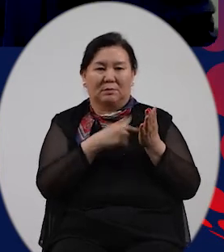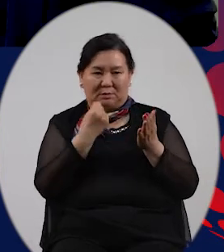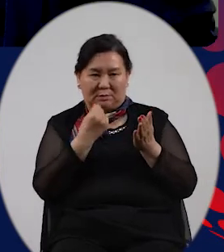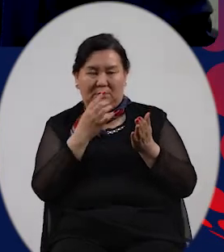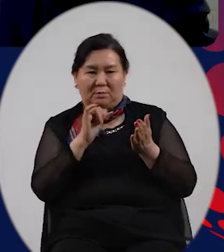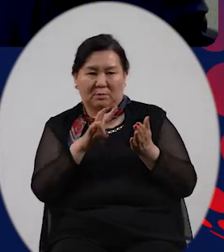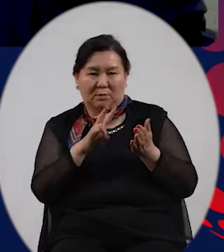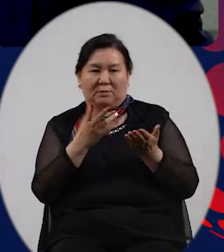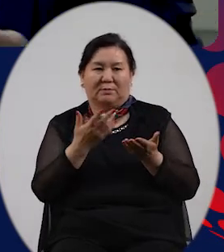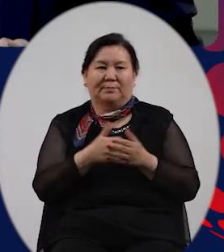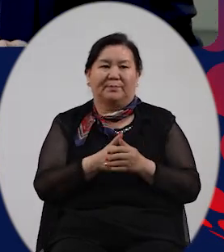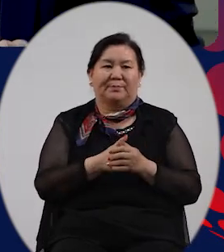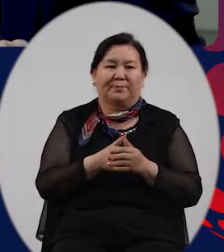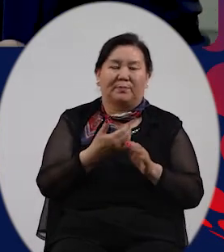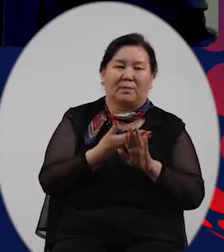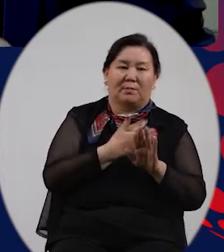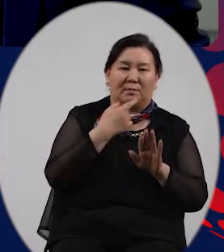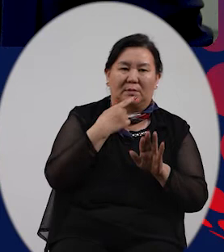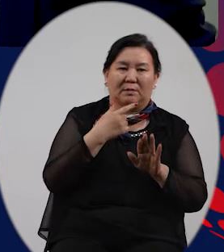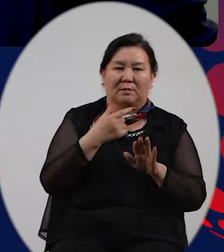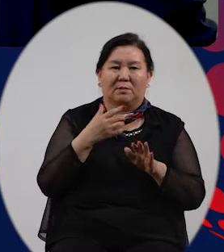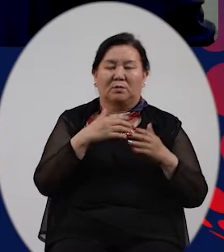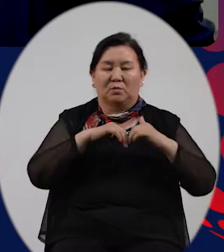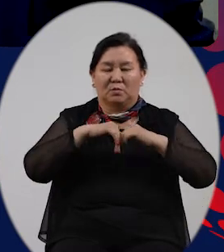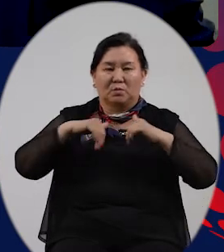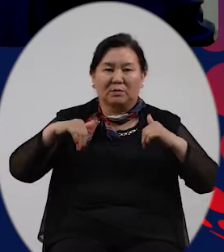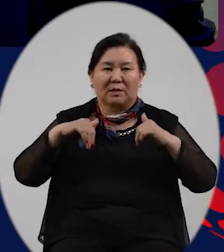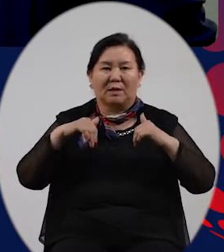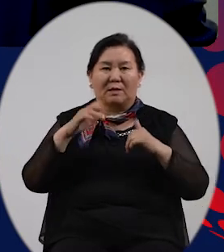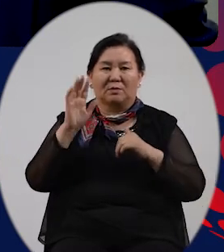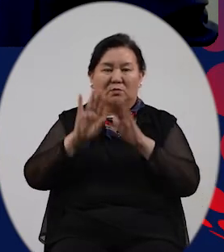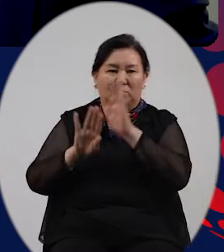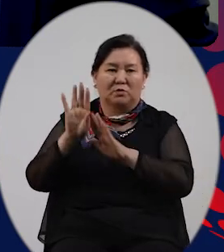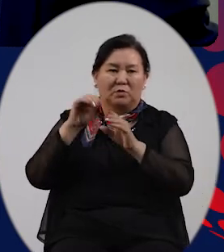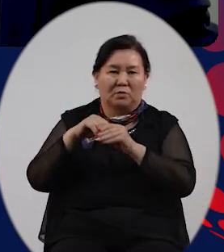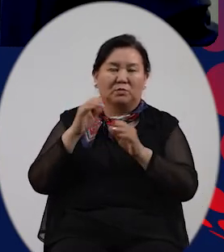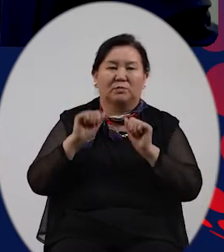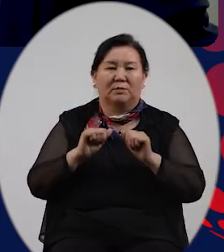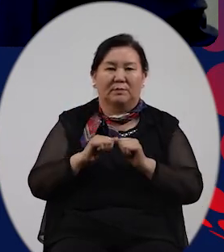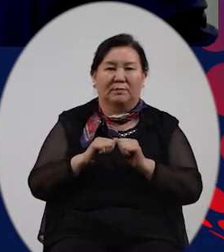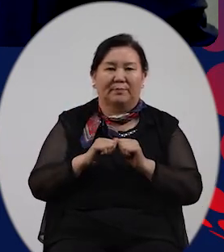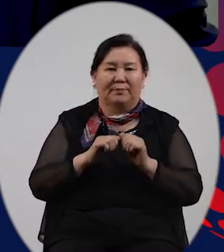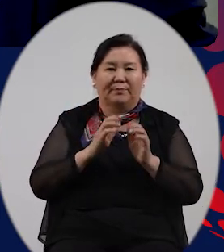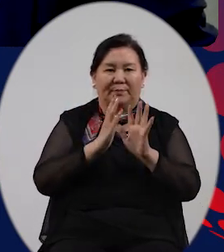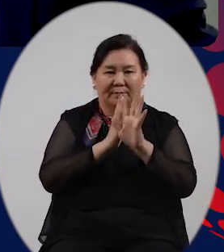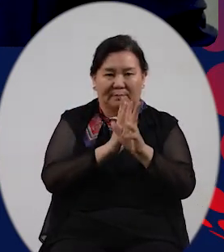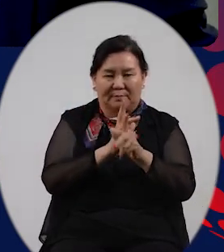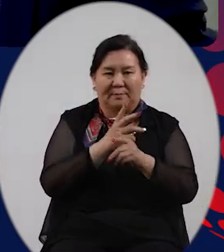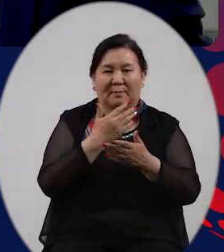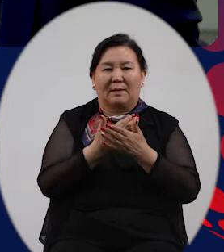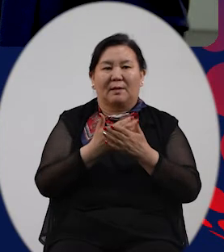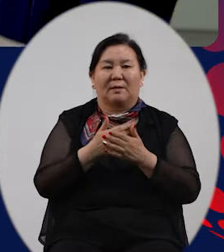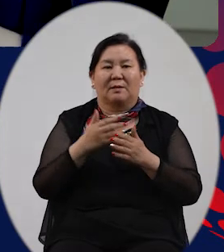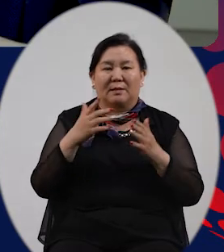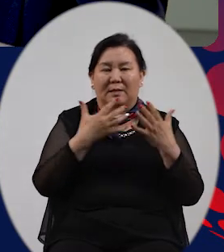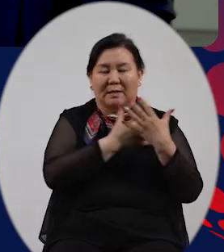бол бидний өмнө ярьсанчлан тусгай нөхцөлийг энэ дээр оруулж өгч болно. Ийм одоо асуудлууд байх нэ. Тэгэхээр экспортын